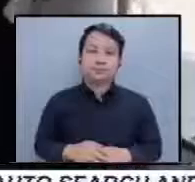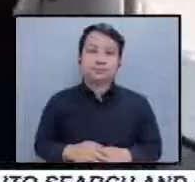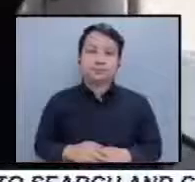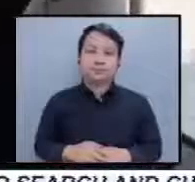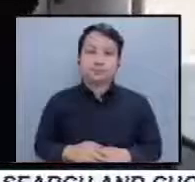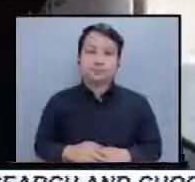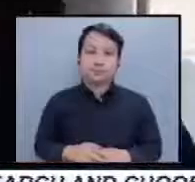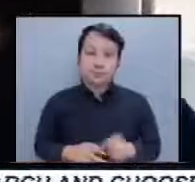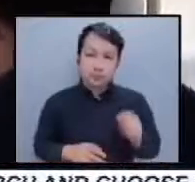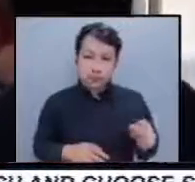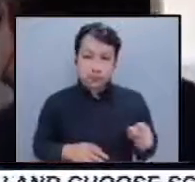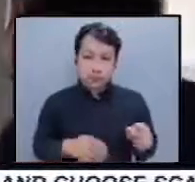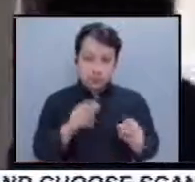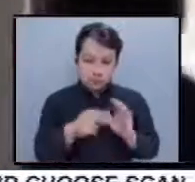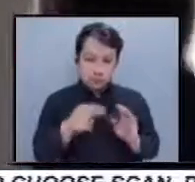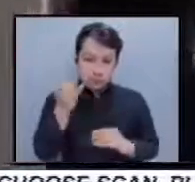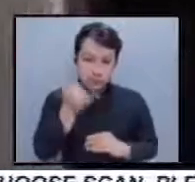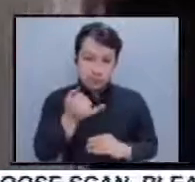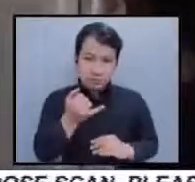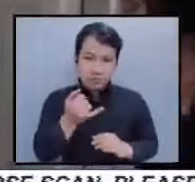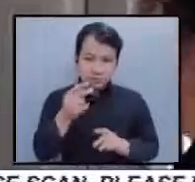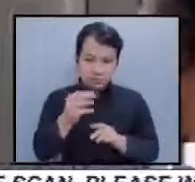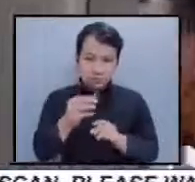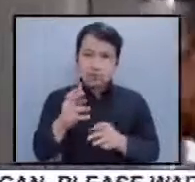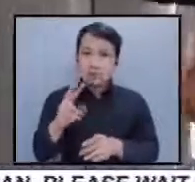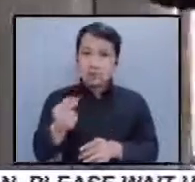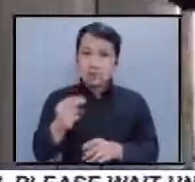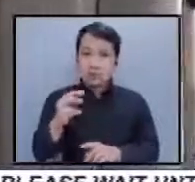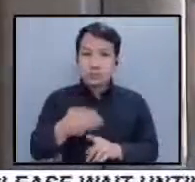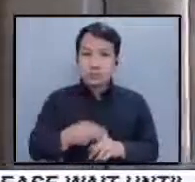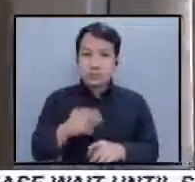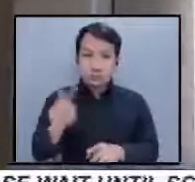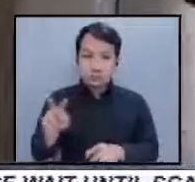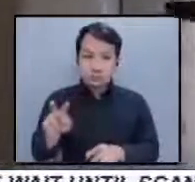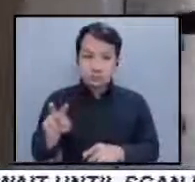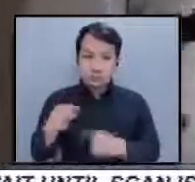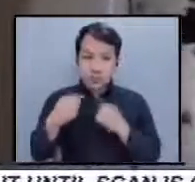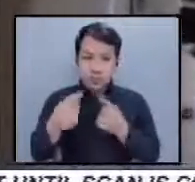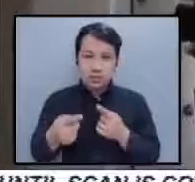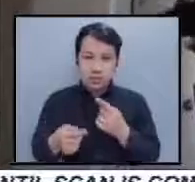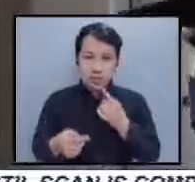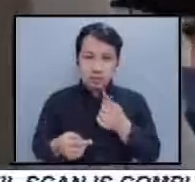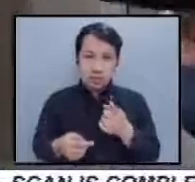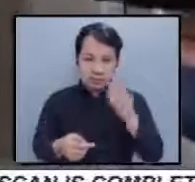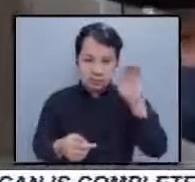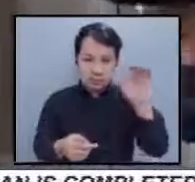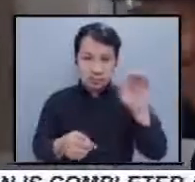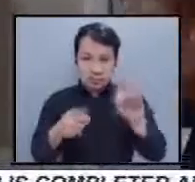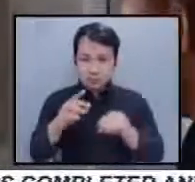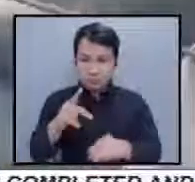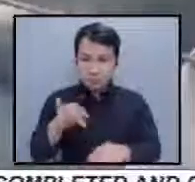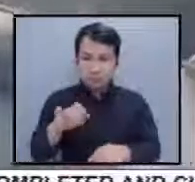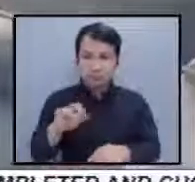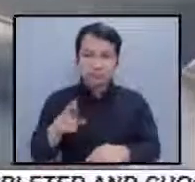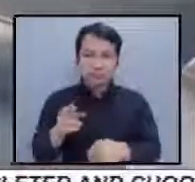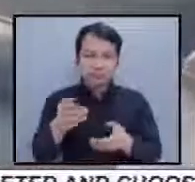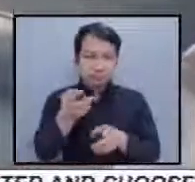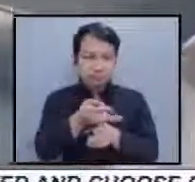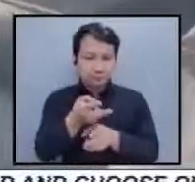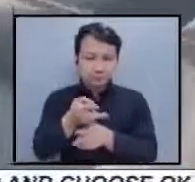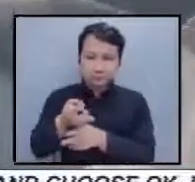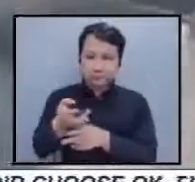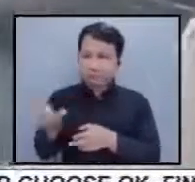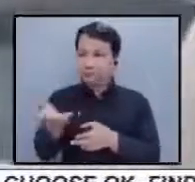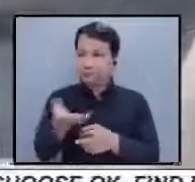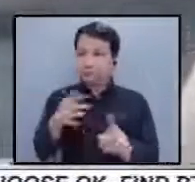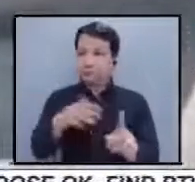Kuha ang video na ito noong March 2 sa Bajo de Masinloc. Nagsasagawa ng Maritime Patrol ang BRP Baladrigo nang bigla silang nilapitan ng